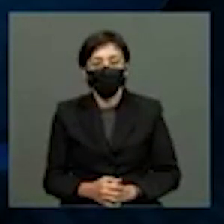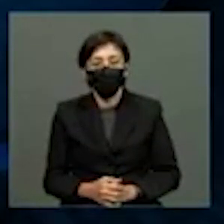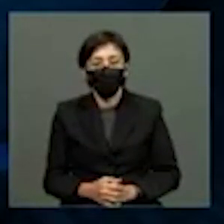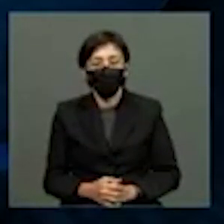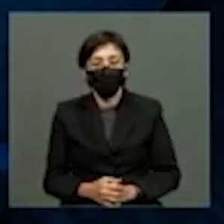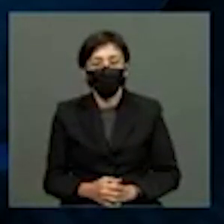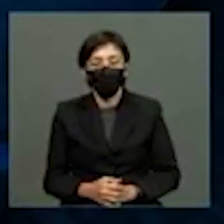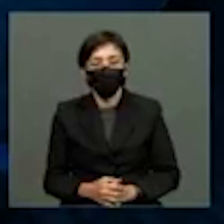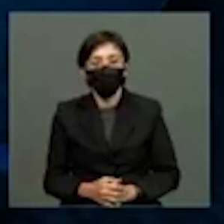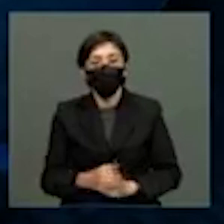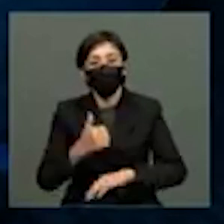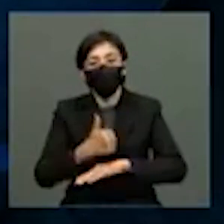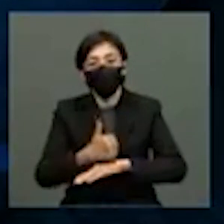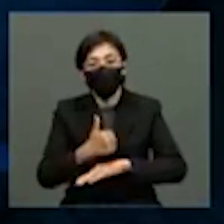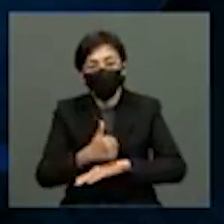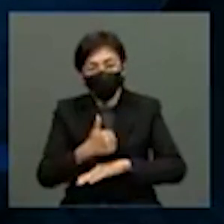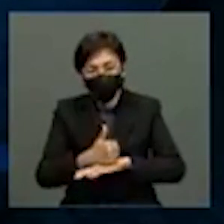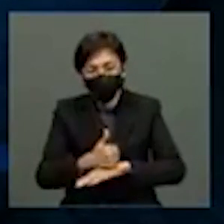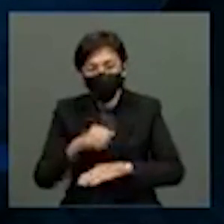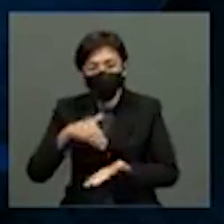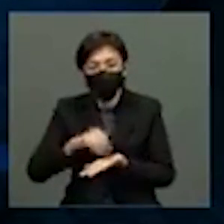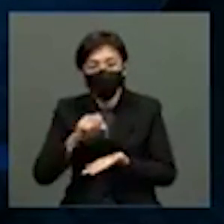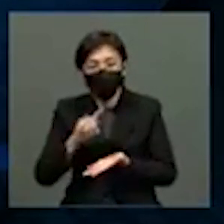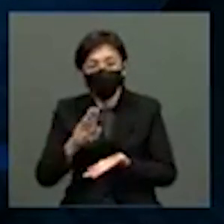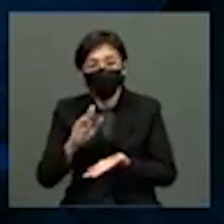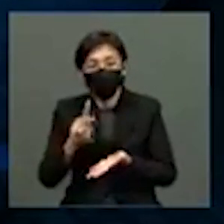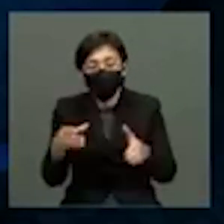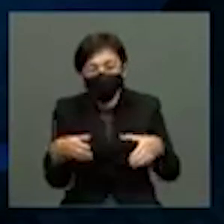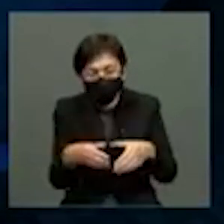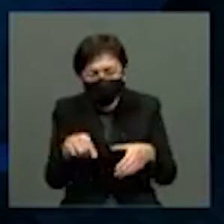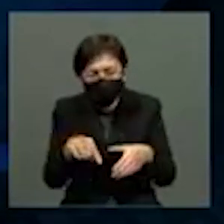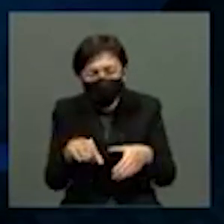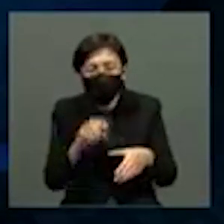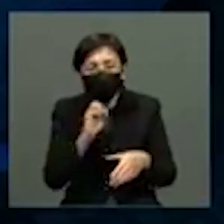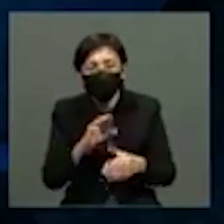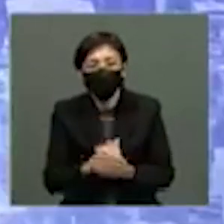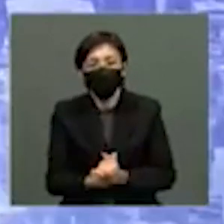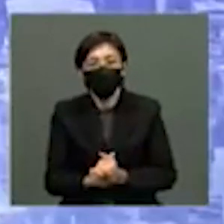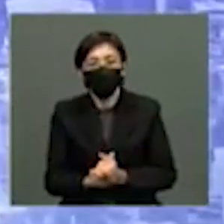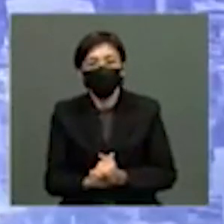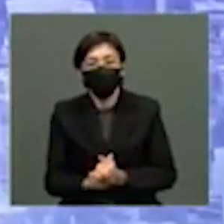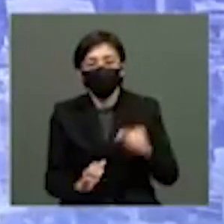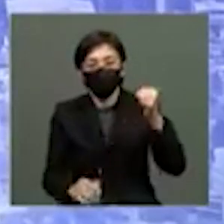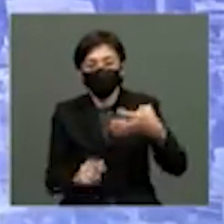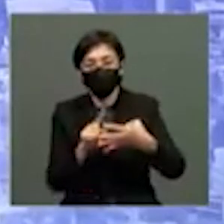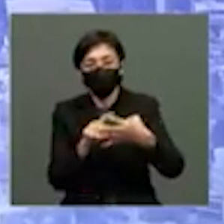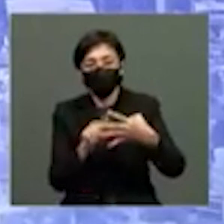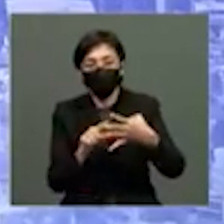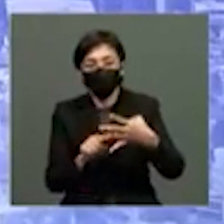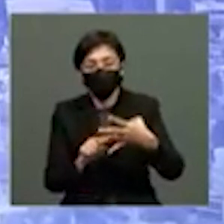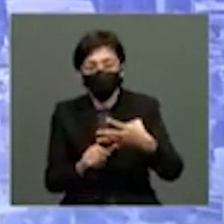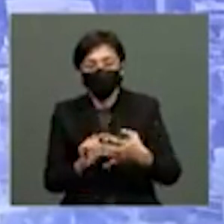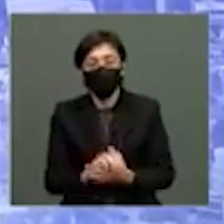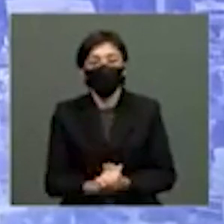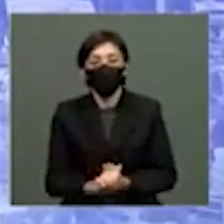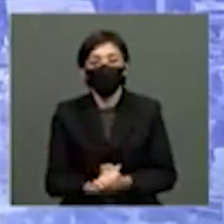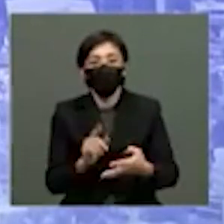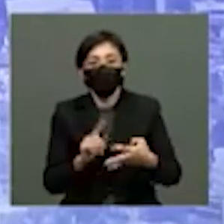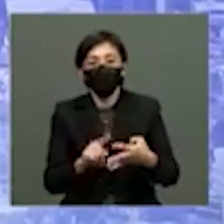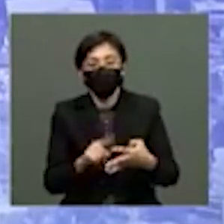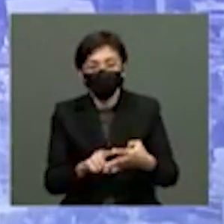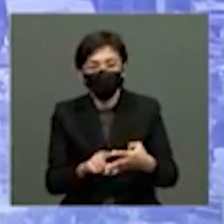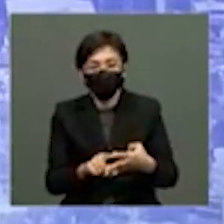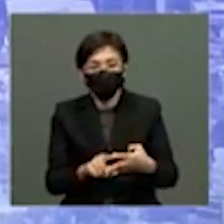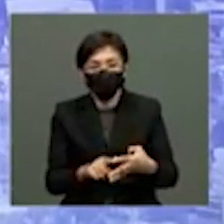บค.สบค.ก็แจ้งว่ามาตรการที่เกิดขึ้นมาจะมีอยู่4อย่างเนี่ยครับลด